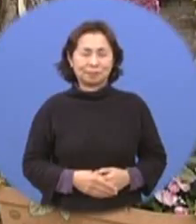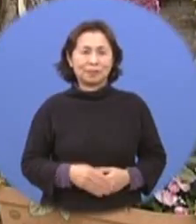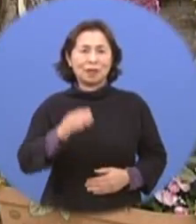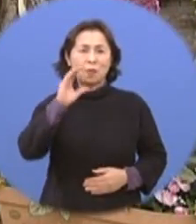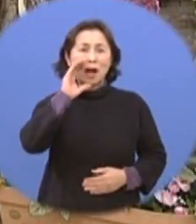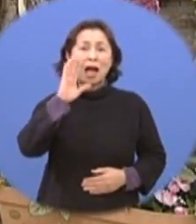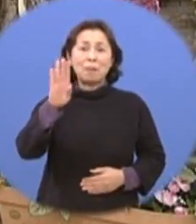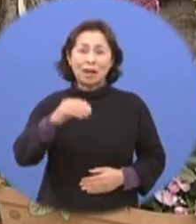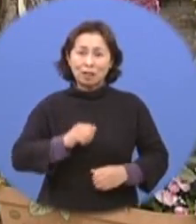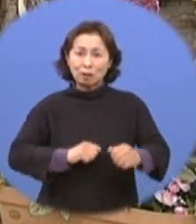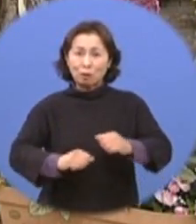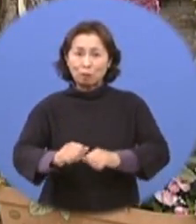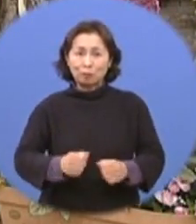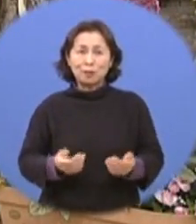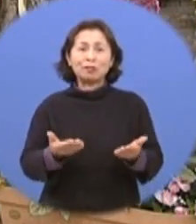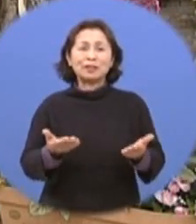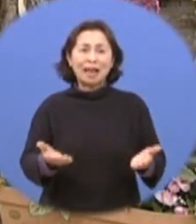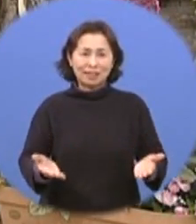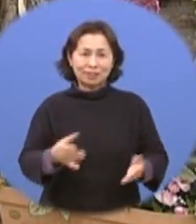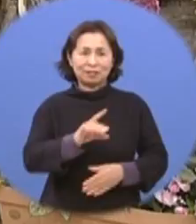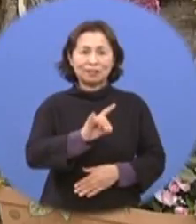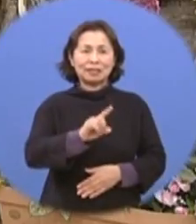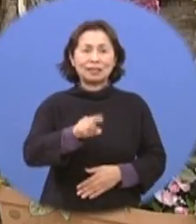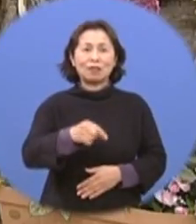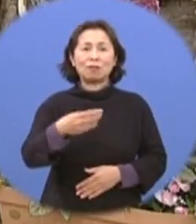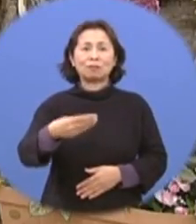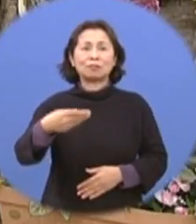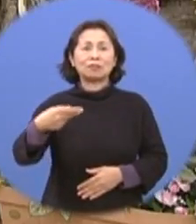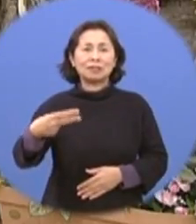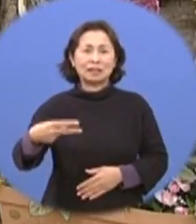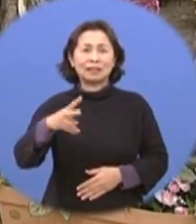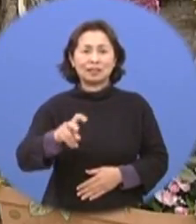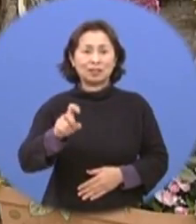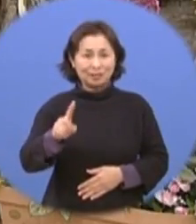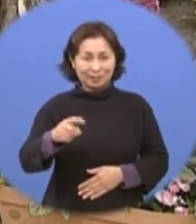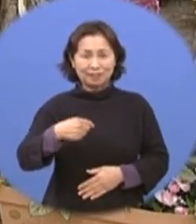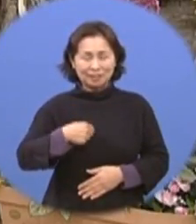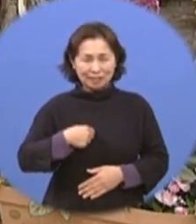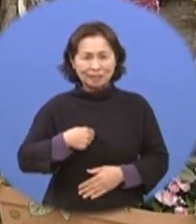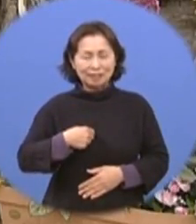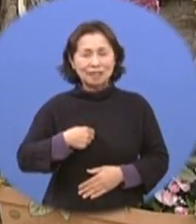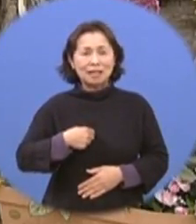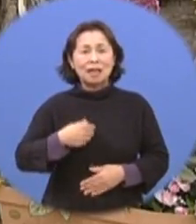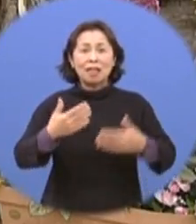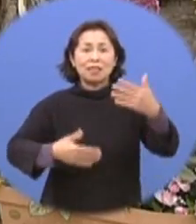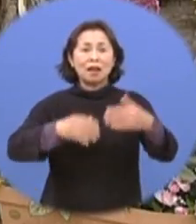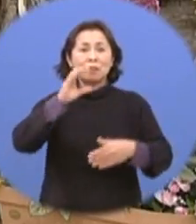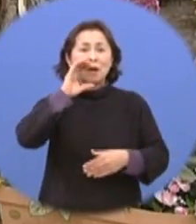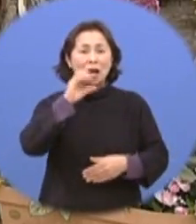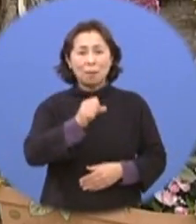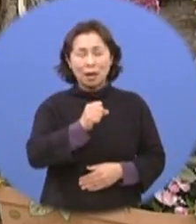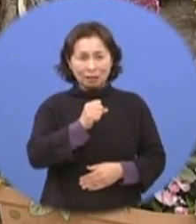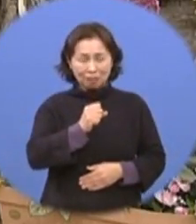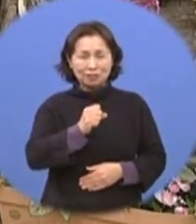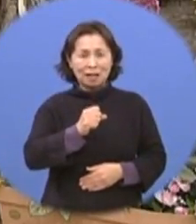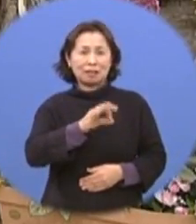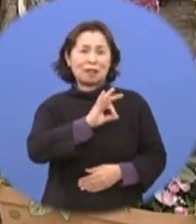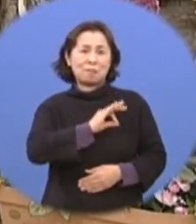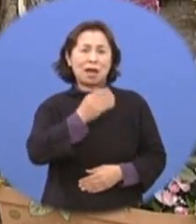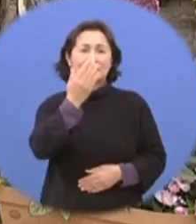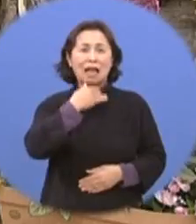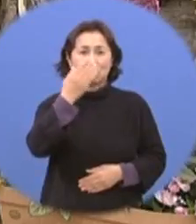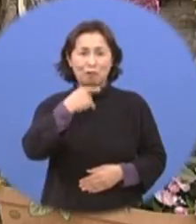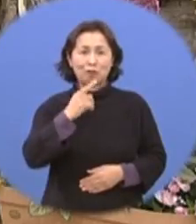和歌山県の取り組みを伝えする紀の国21テレビアーカイブアナウンサーの佐藤瑞穂ですそれではさっそく